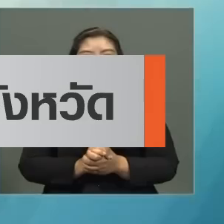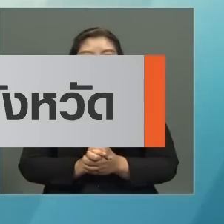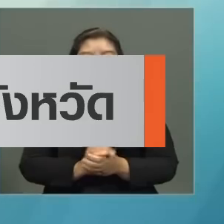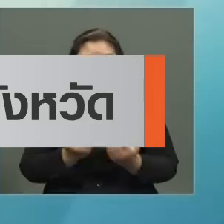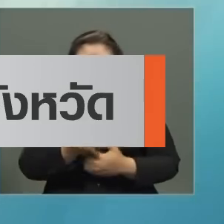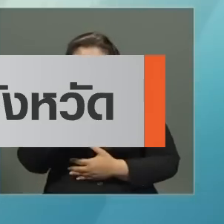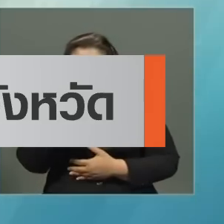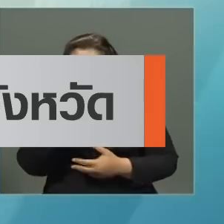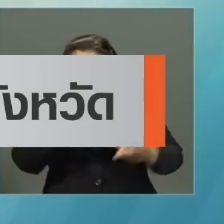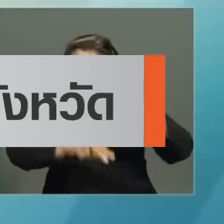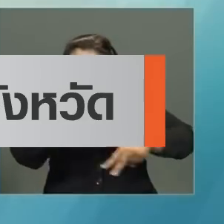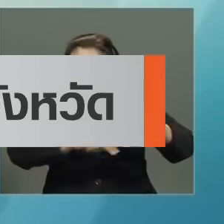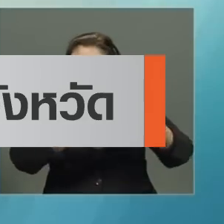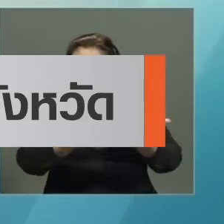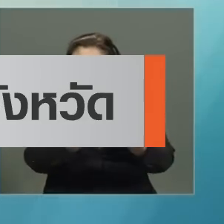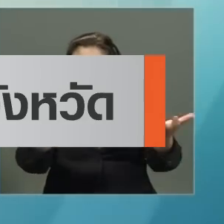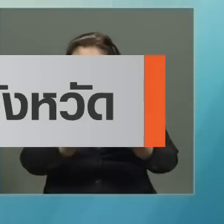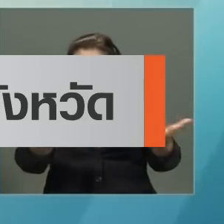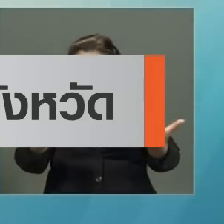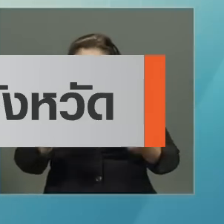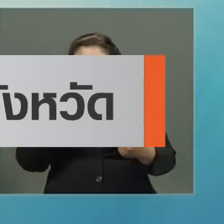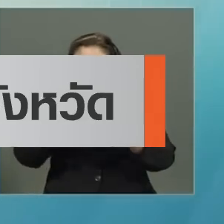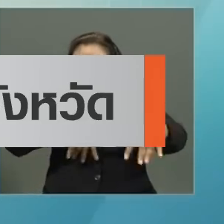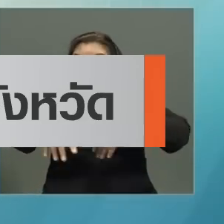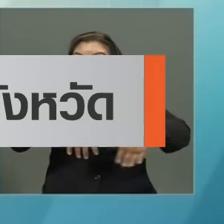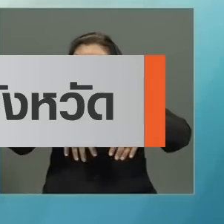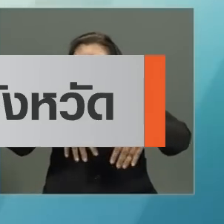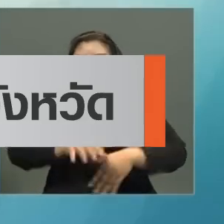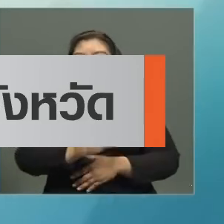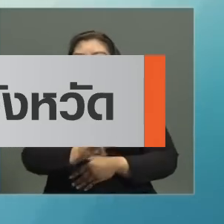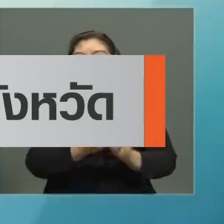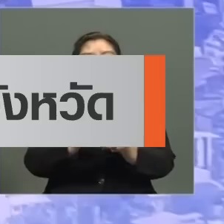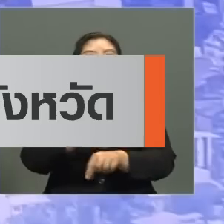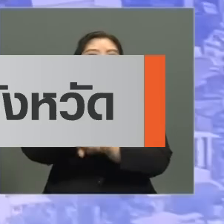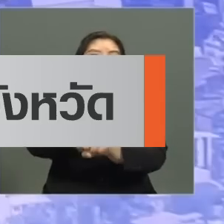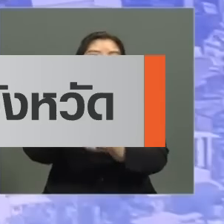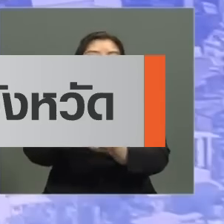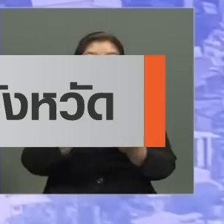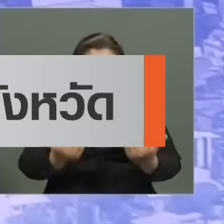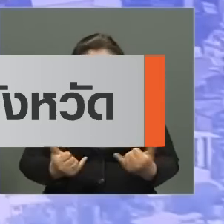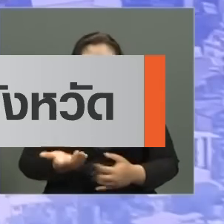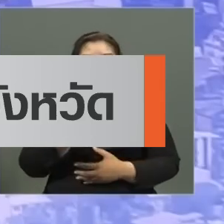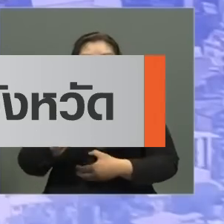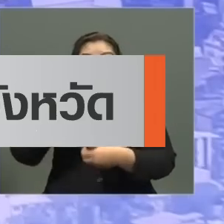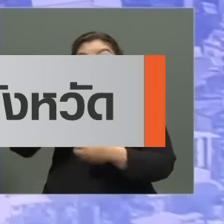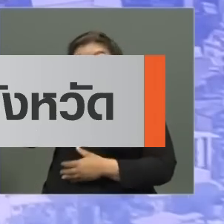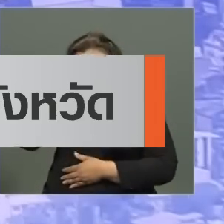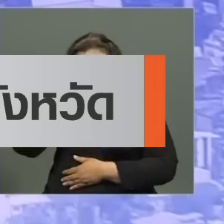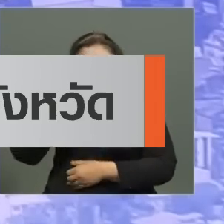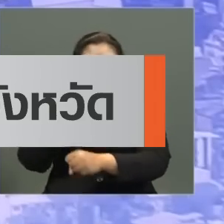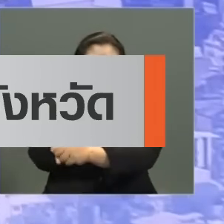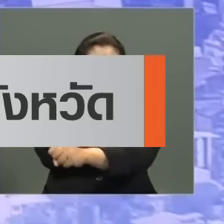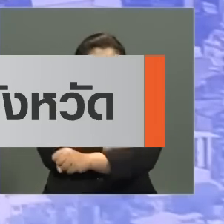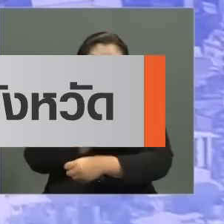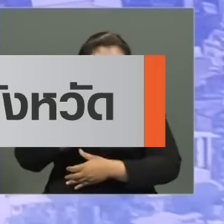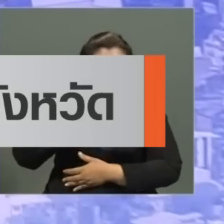503คนเป็นผู้ที่เดินทางมาจากต่างประเทศนี่คือนับเฉพาะยอดผู้ติดเชื้อสะสมรอบใหม่ก็คือนับตั้งแต่วันที่15ธันวาคม